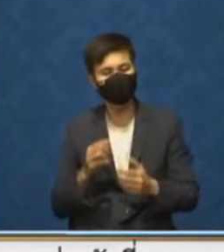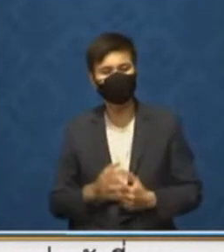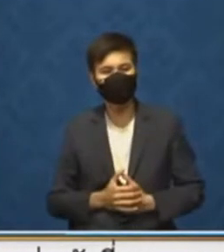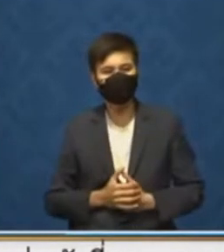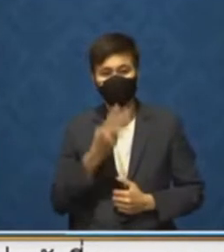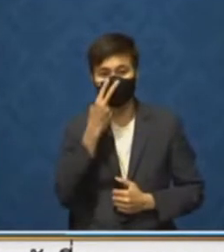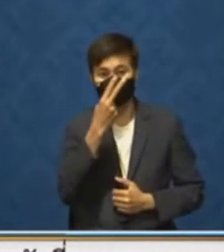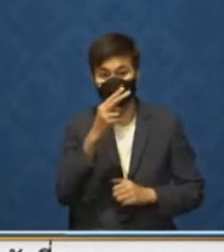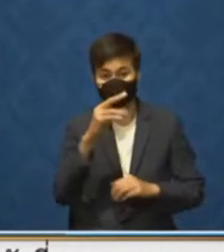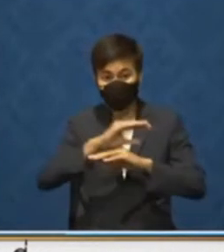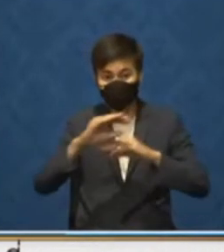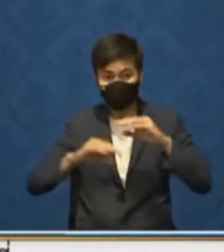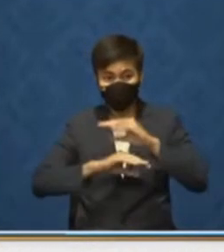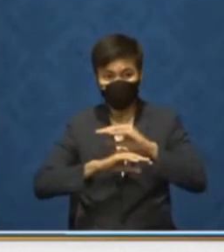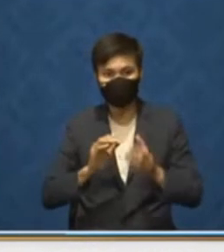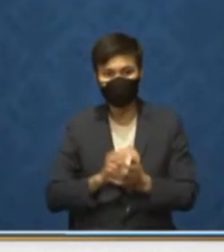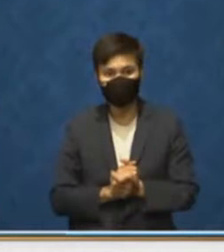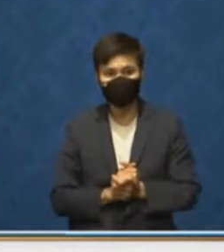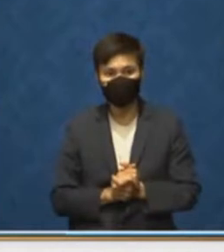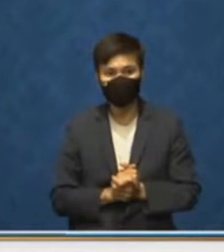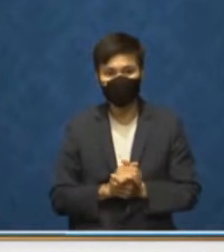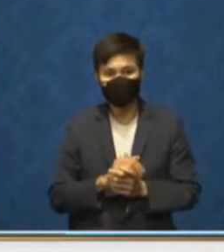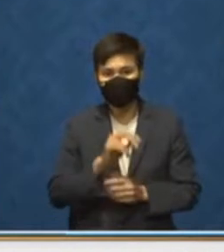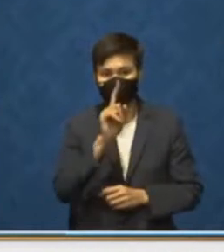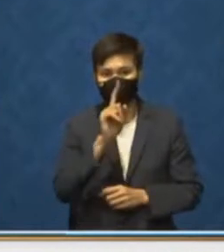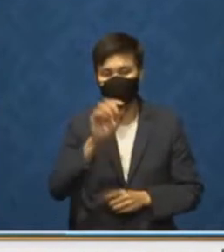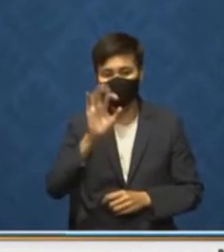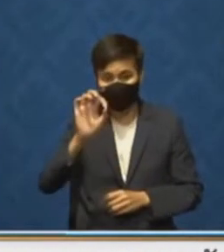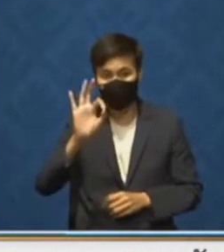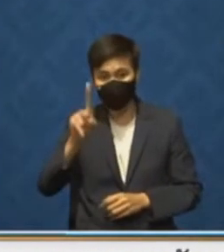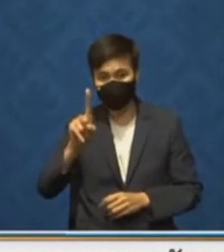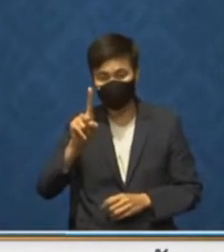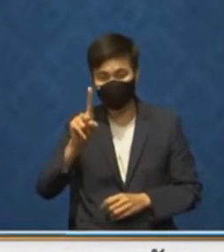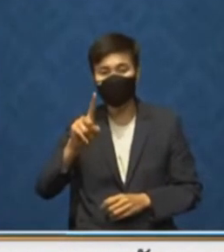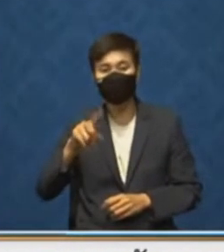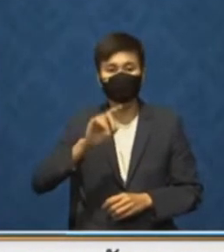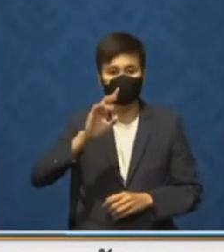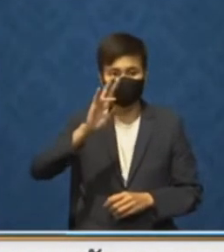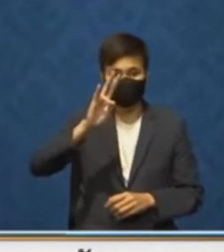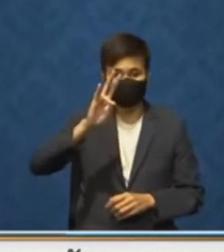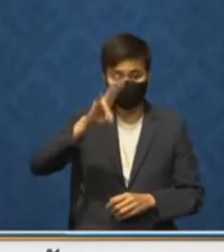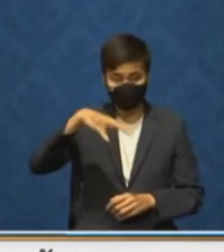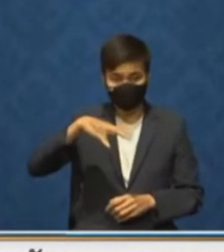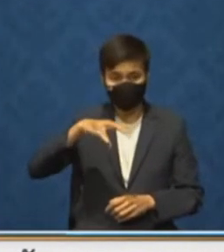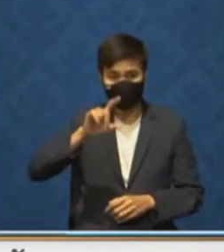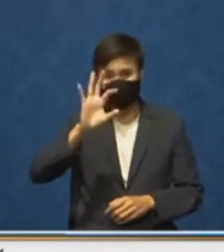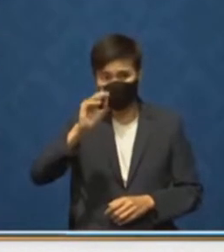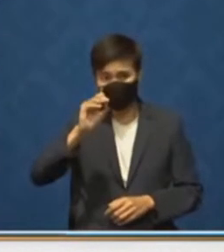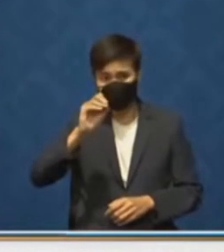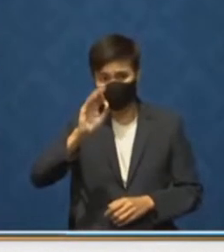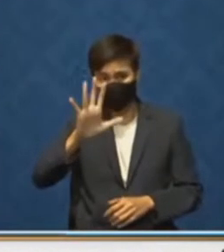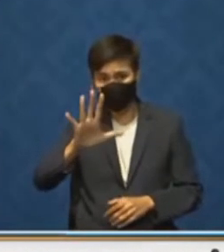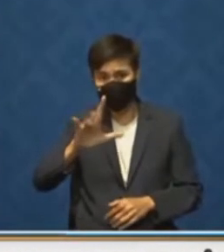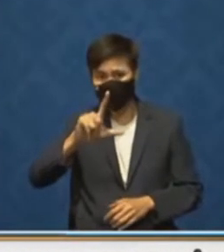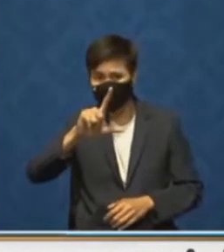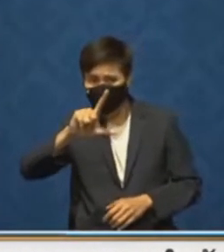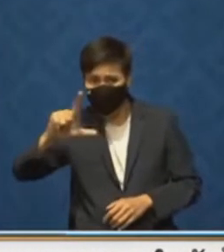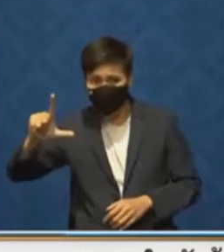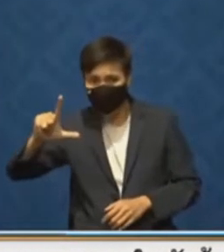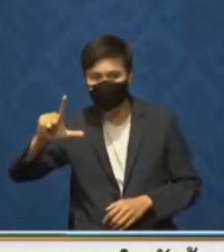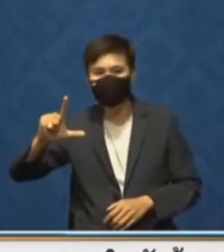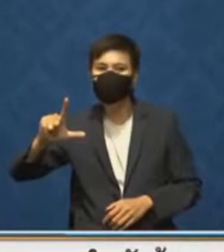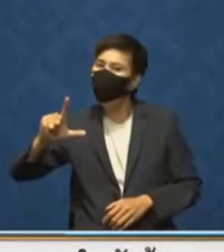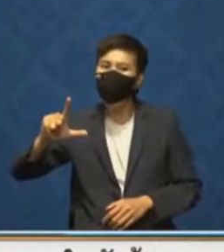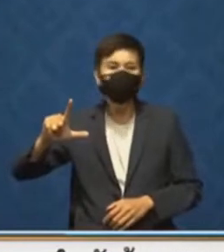นี้มาดูโครงการที่ชาวโชว์เลย 191ใช้ประมาณ 7000 95ล้านโอ้โหยสะใจเลย